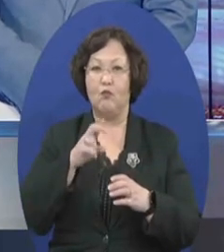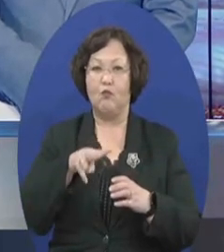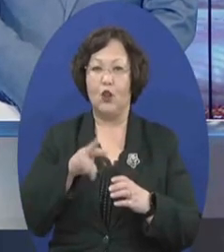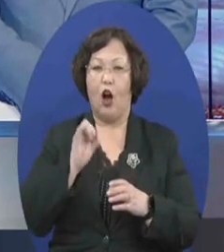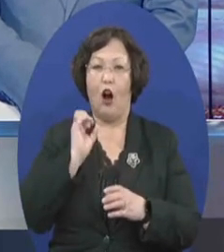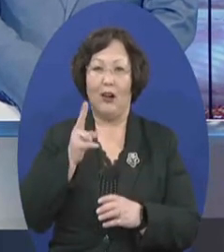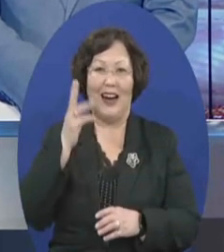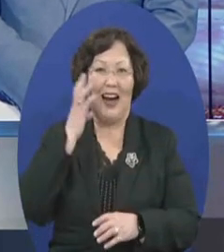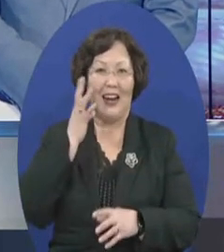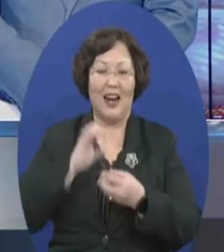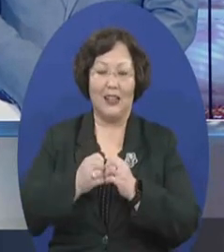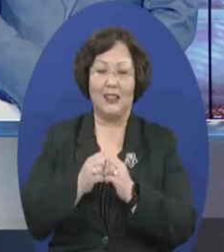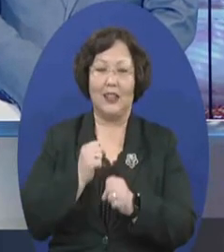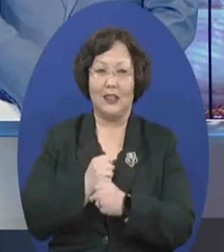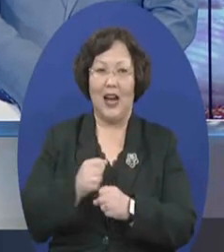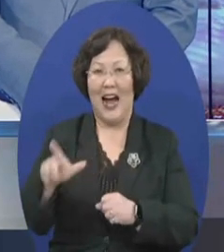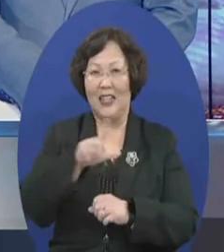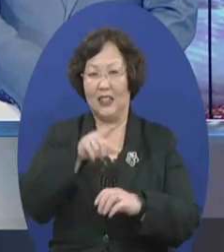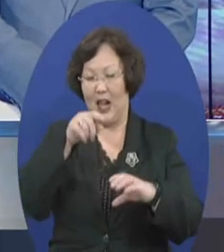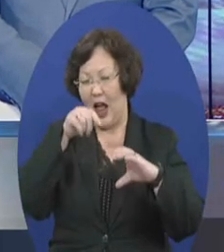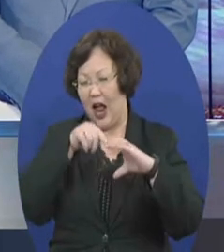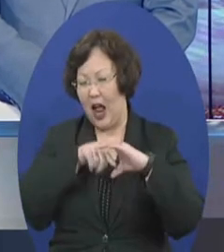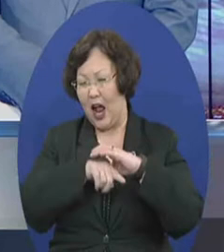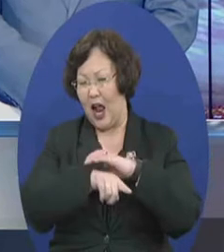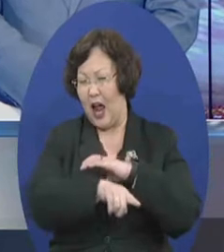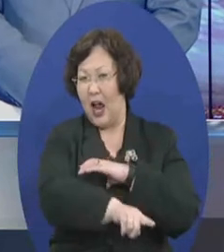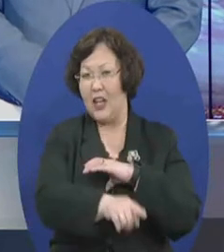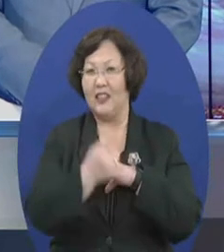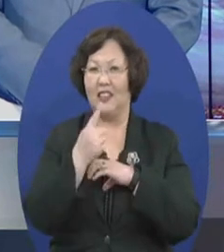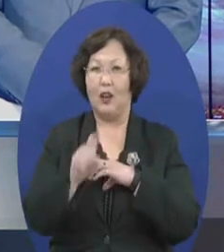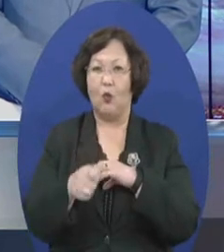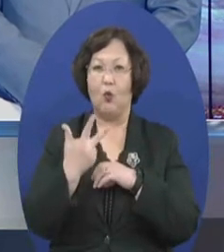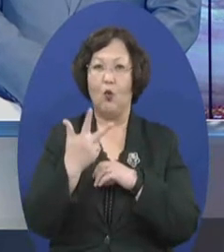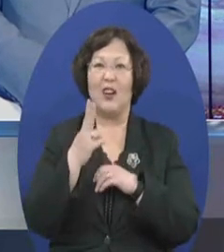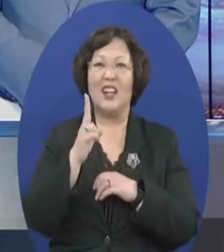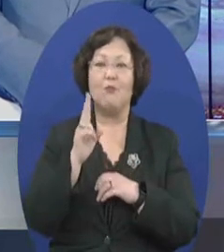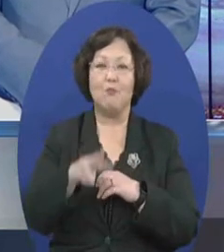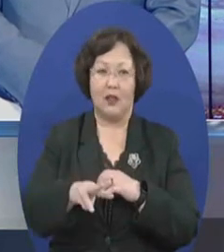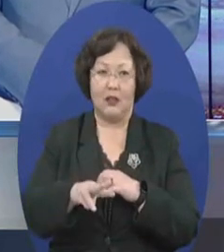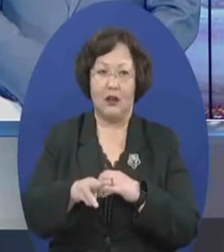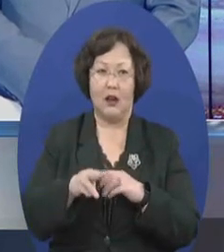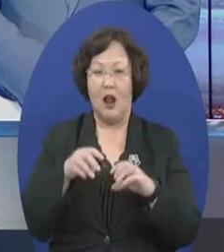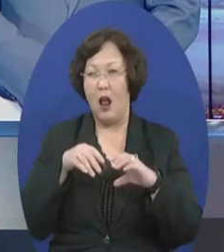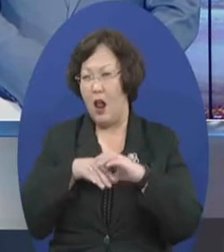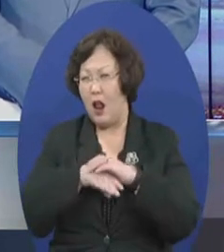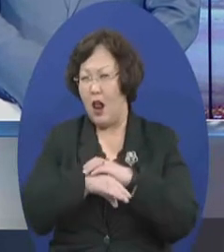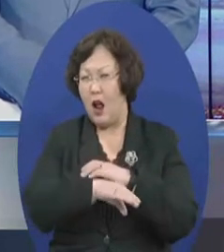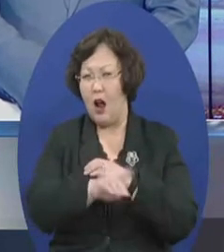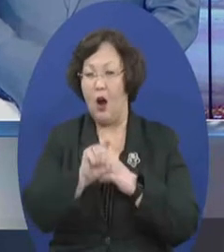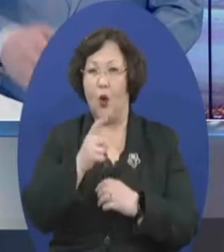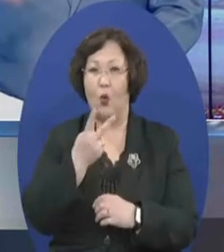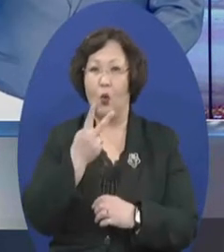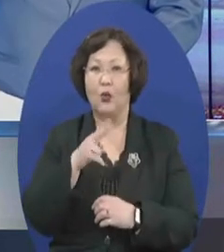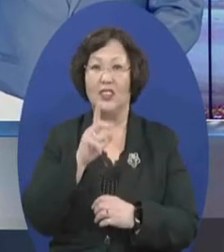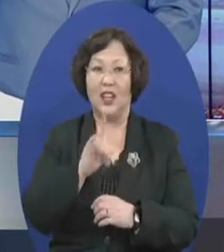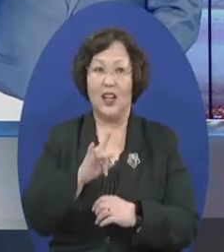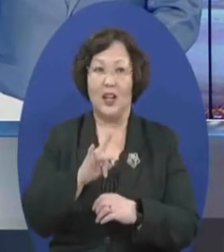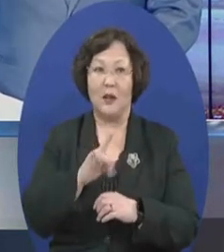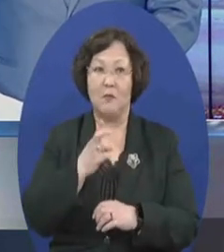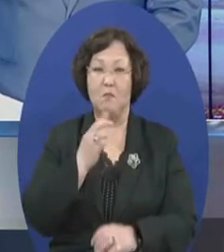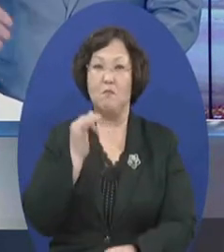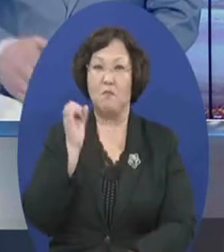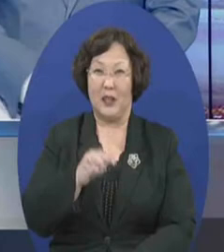байгаа юм. За газрын гүнээс доош 1.3 км-ийн гүнд за буюу хөдрийн биетийнхаа дунд хэсэгт